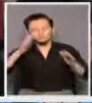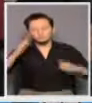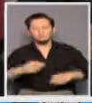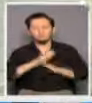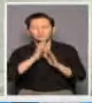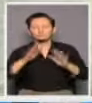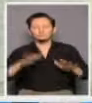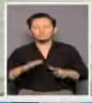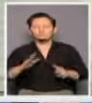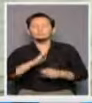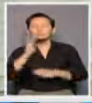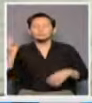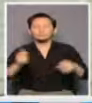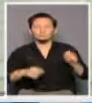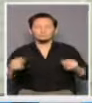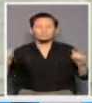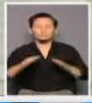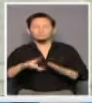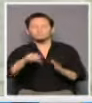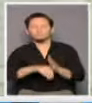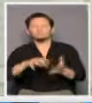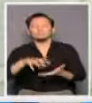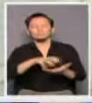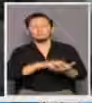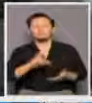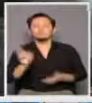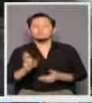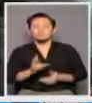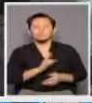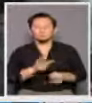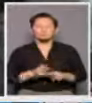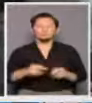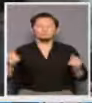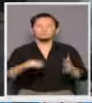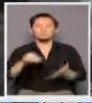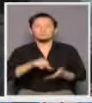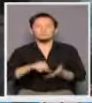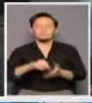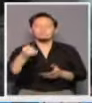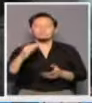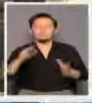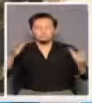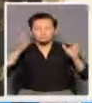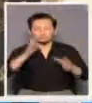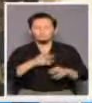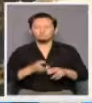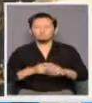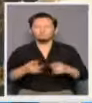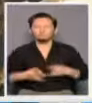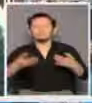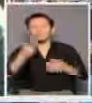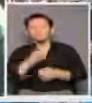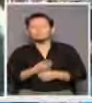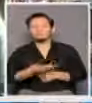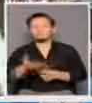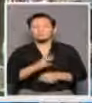начали собираться прихожане. Во дворе была установлена белая юрта. Сначала был зачитан айт-намаз, затем был дан праздничный обед.